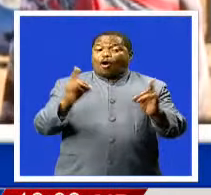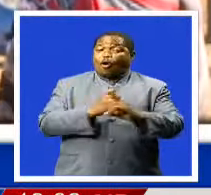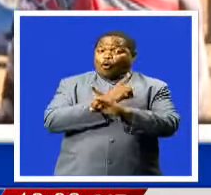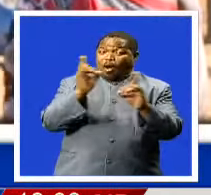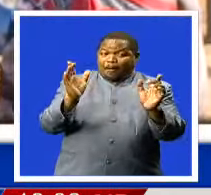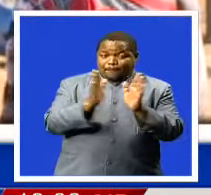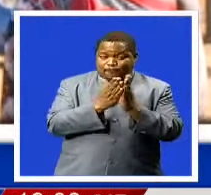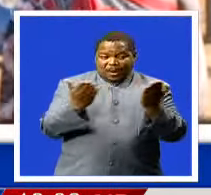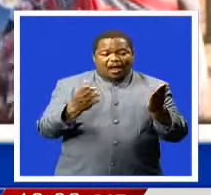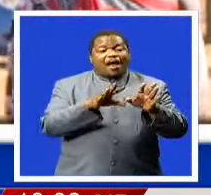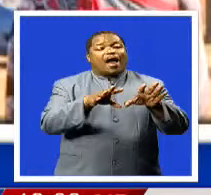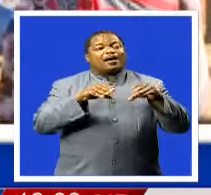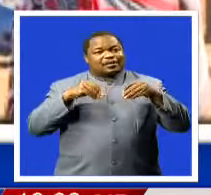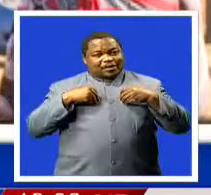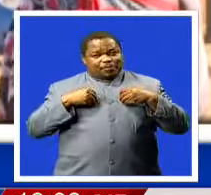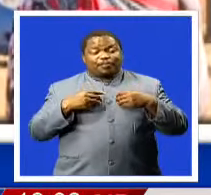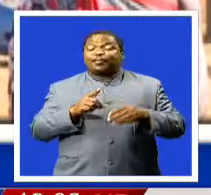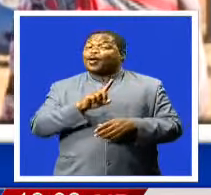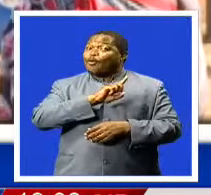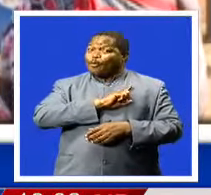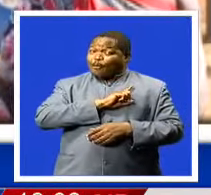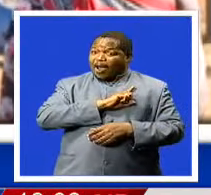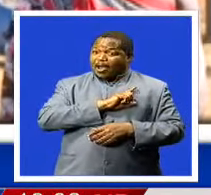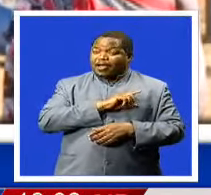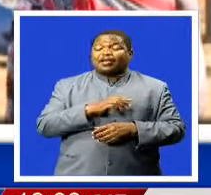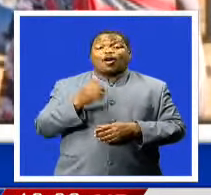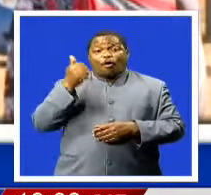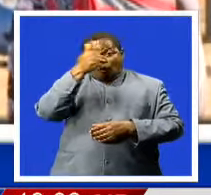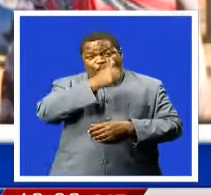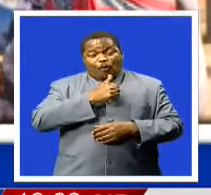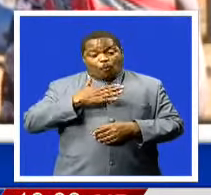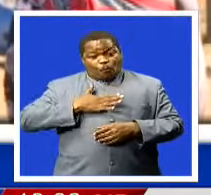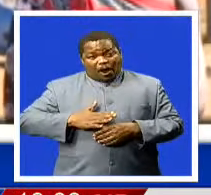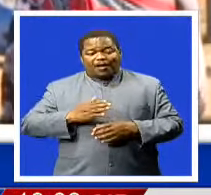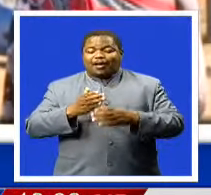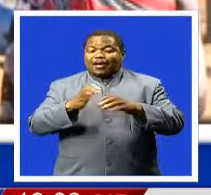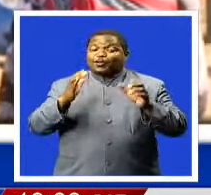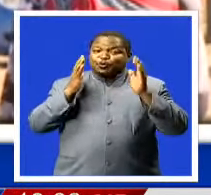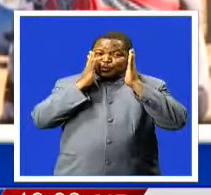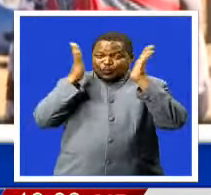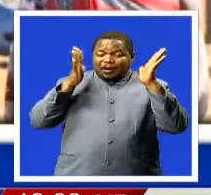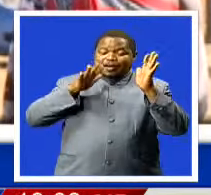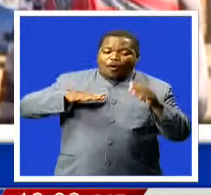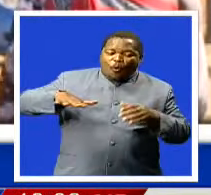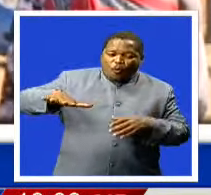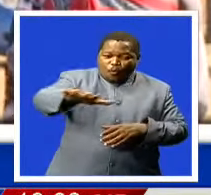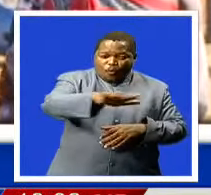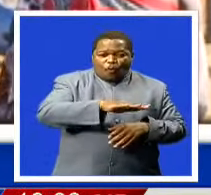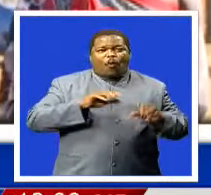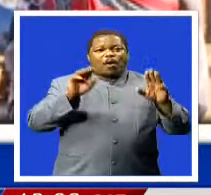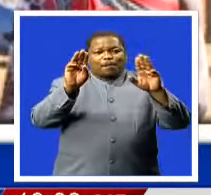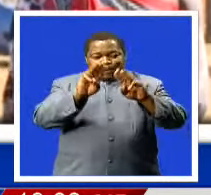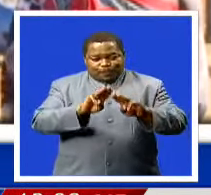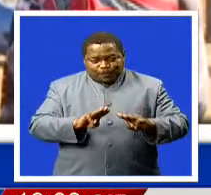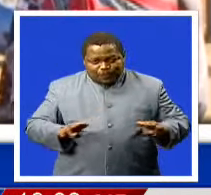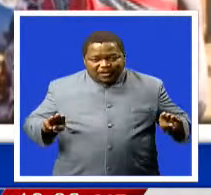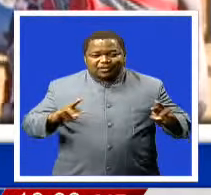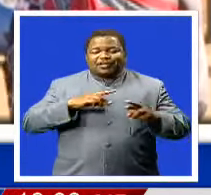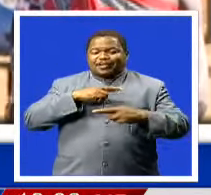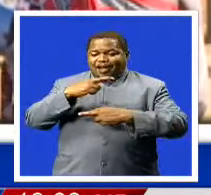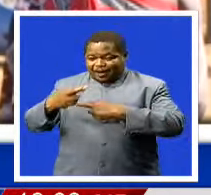aqonze ukuthi konke lokwentiwako bakangwane akube nekuthula kube nenhlonipho